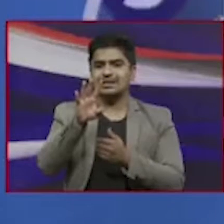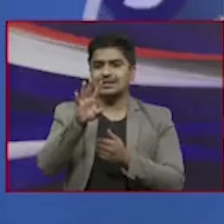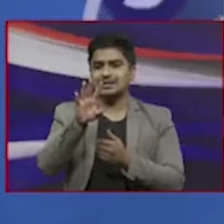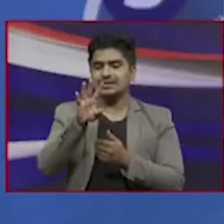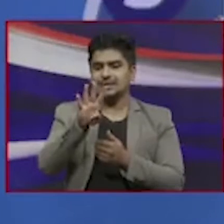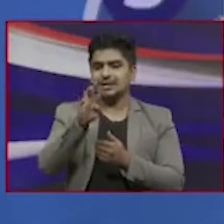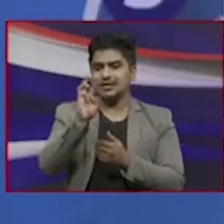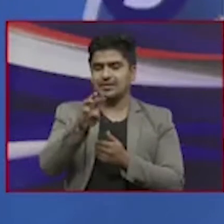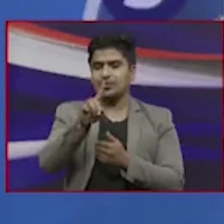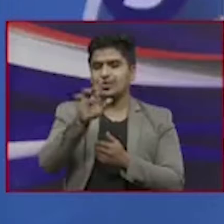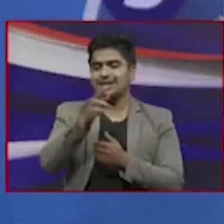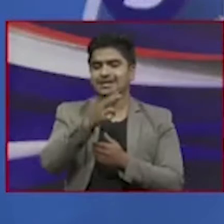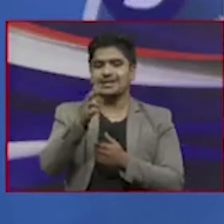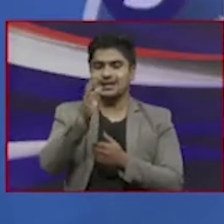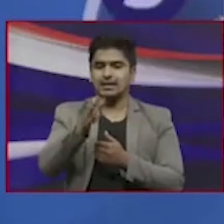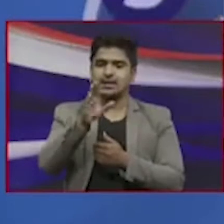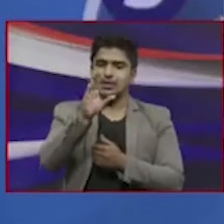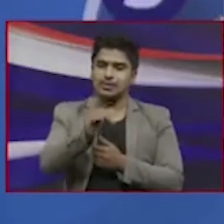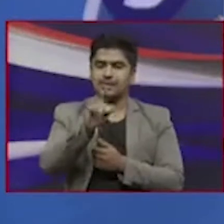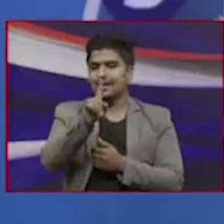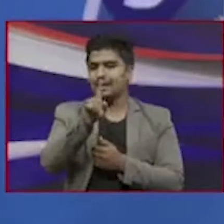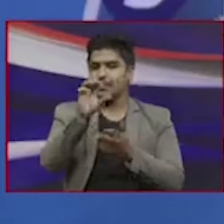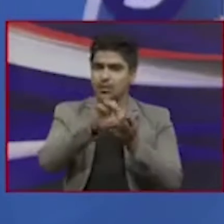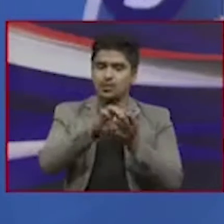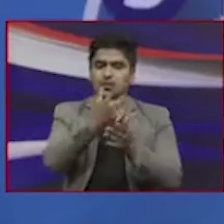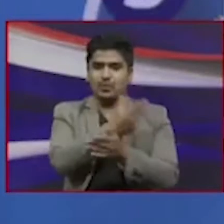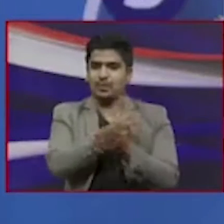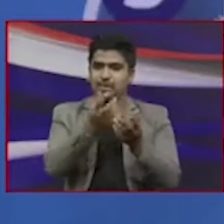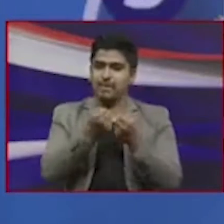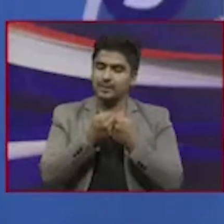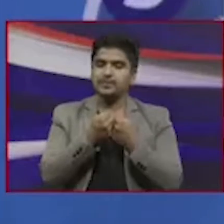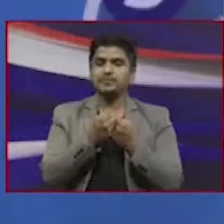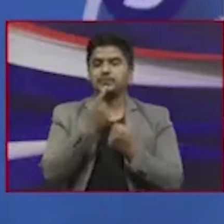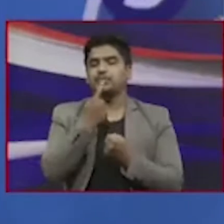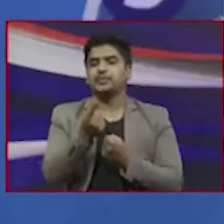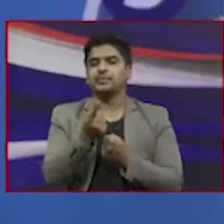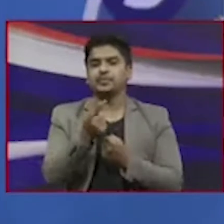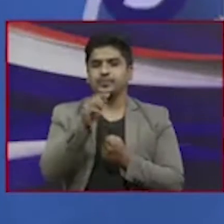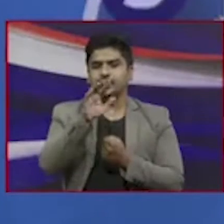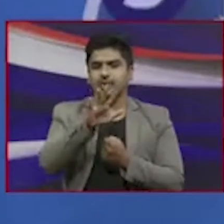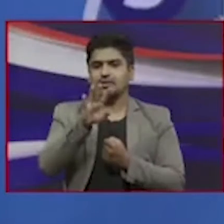12,524 जनामा आरटिपिसिआर परीक्षण गरिएकोमा 1,332 जनामा पोजिटिभ देखिएको छ भने